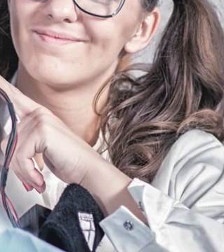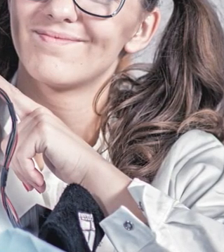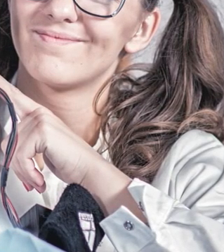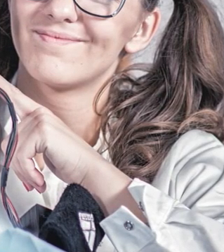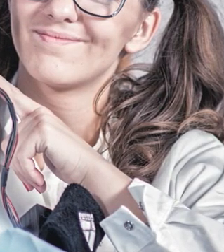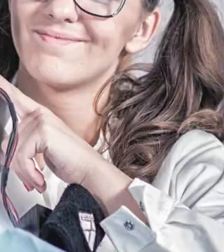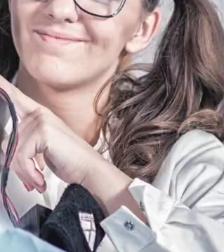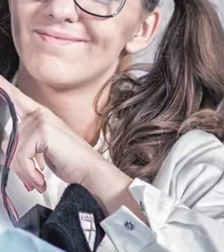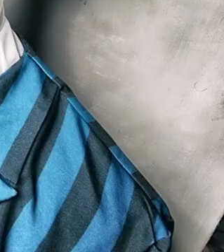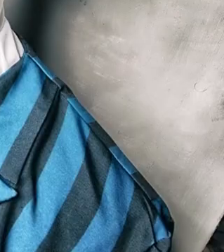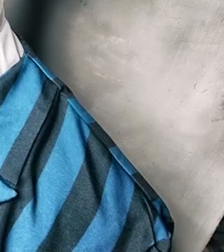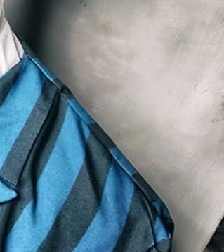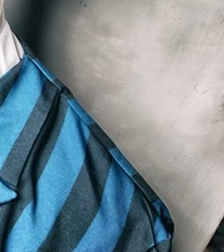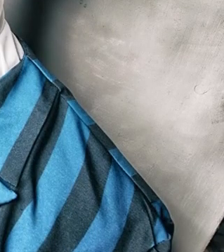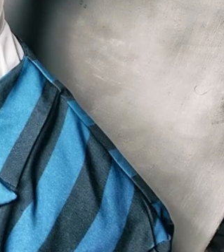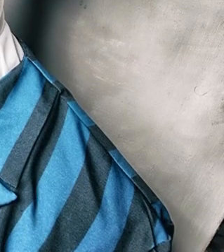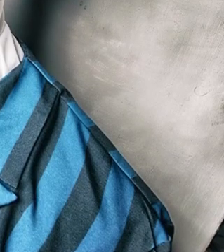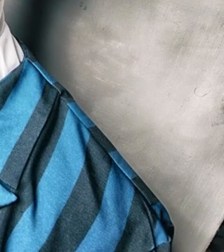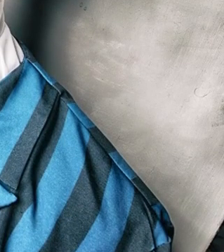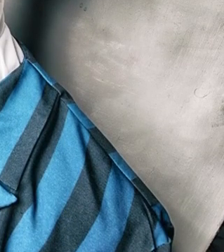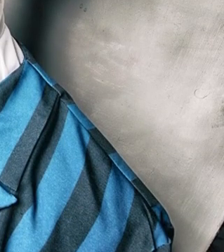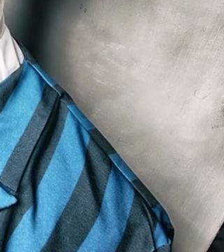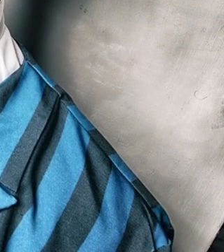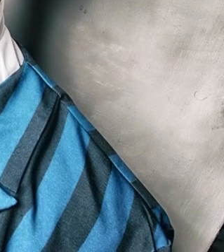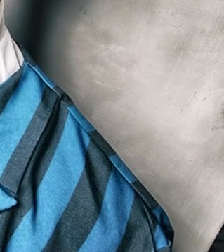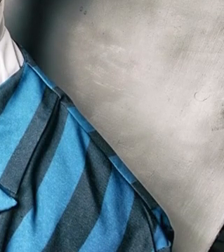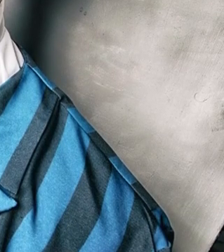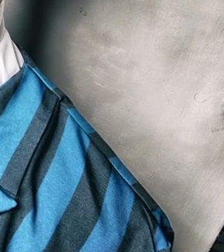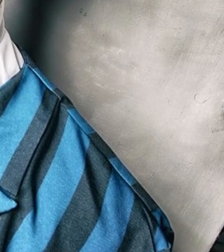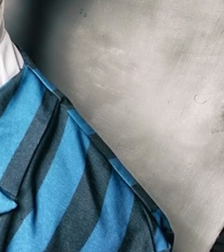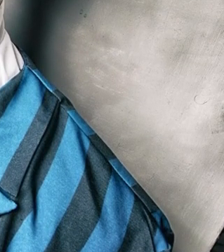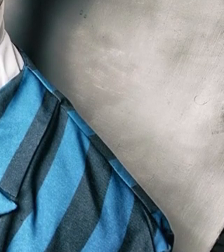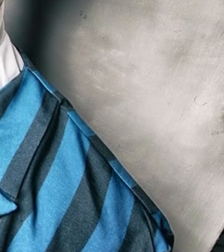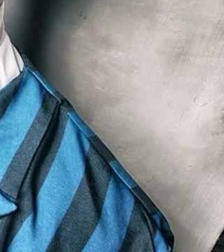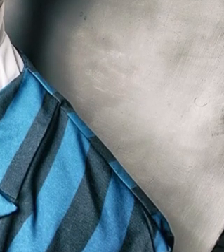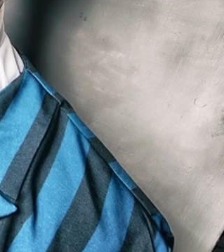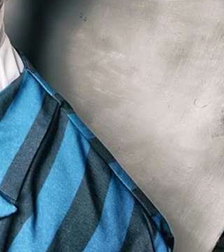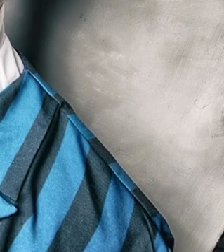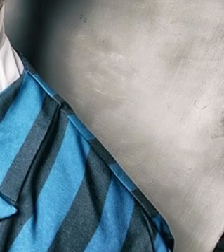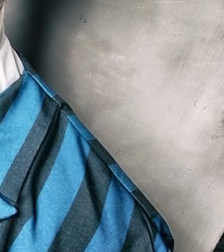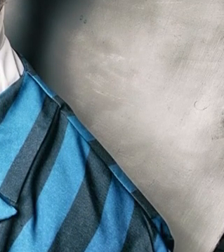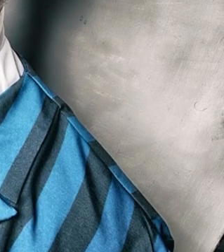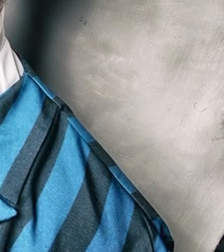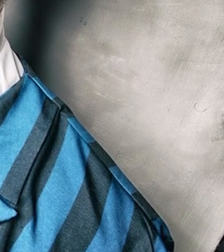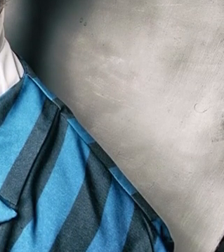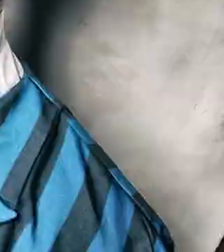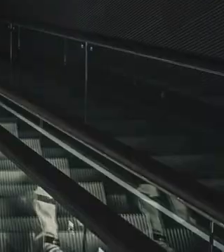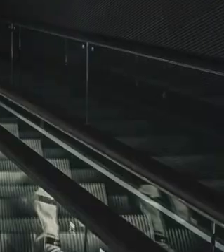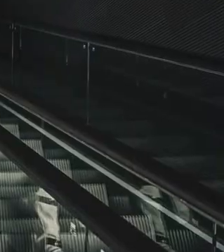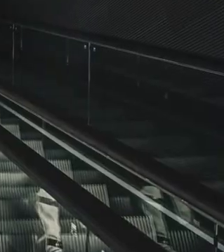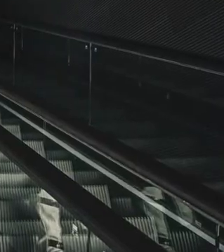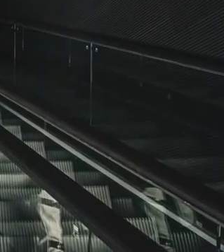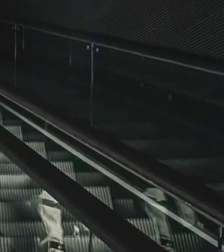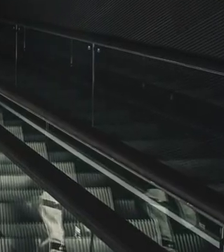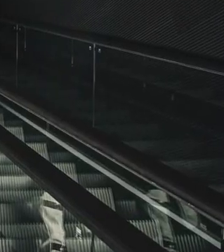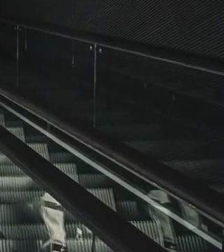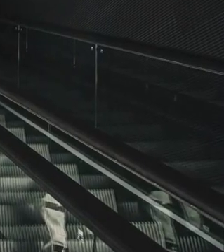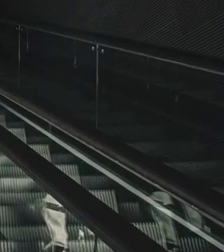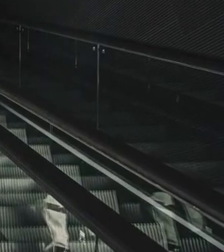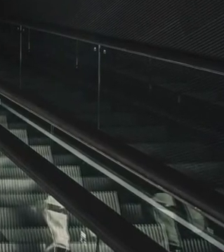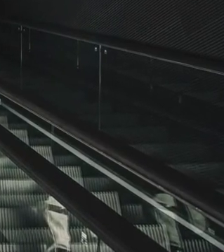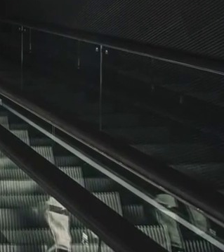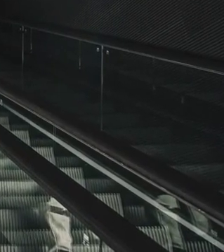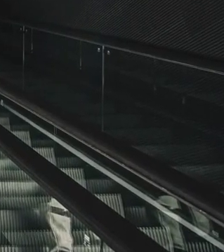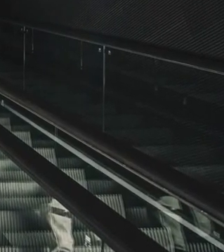Są to udogodnienia na poziomie takim architektonicznym, a więc pracujemy cały czas nad tym od wielu już lat, aby nasze budynki